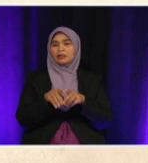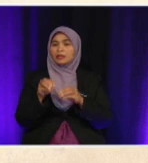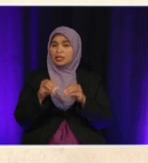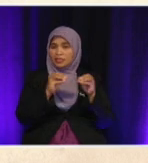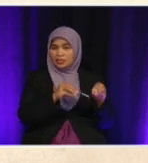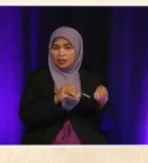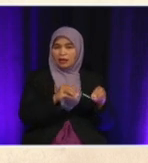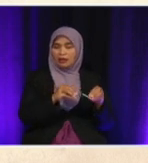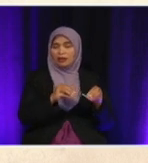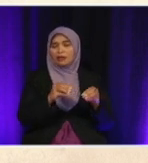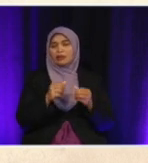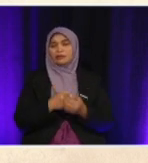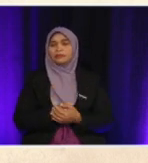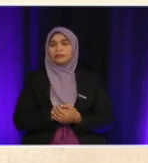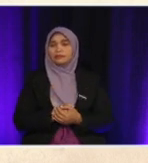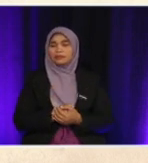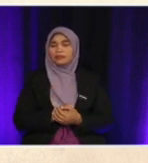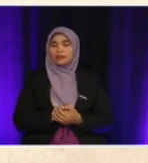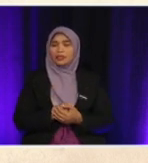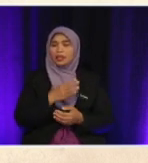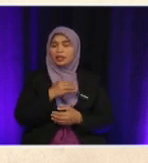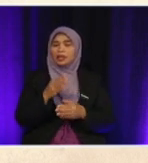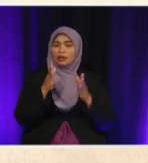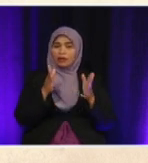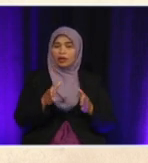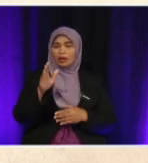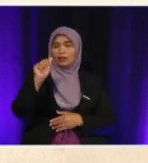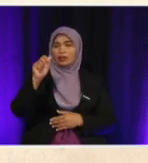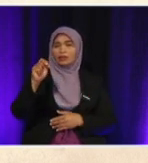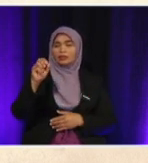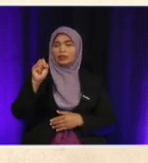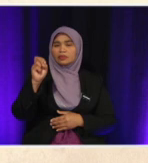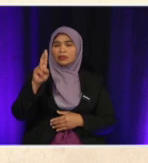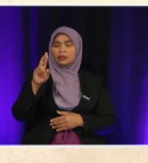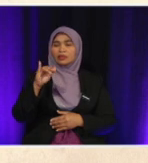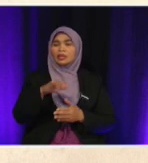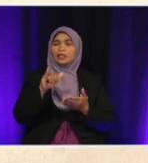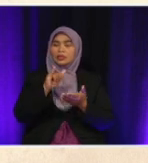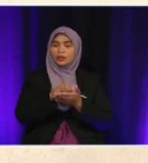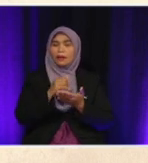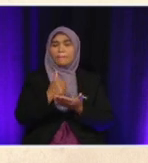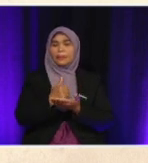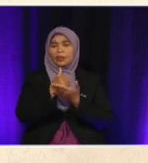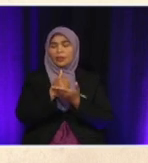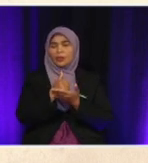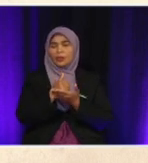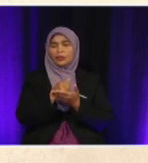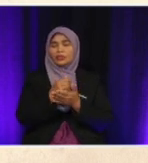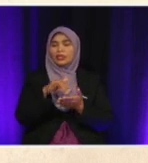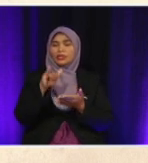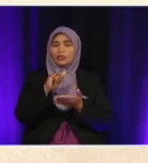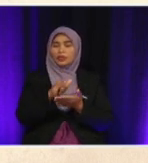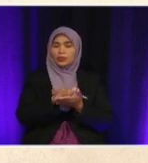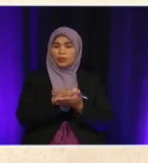dari Mekkah ke Madinah dan orang-orang Anshar yang bermaksud penolong yaitu suku kaum